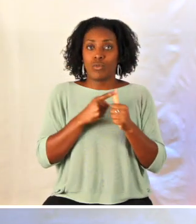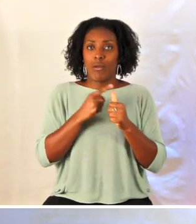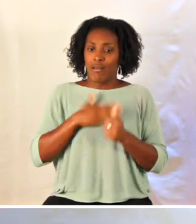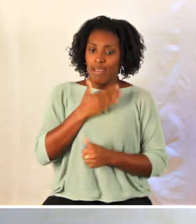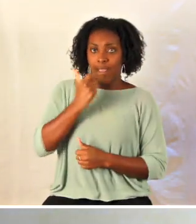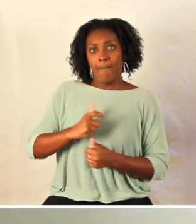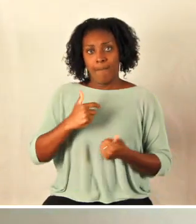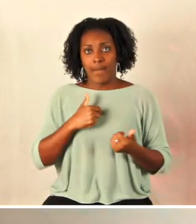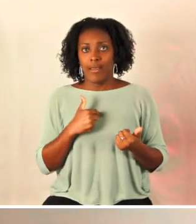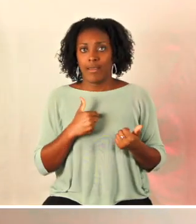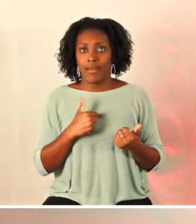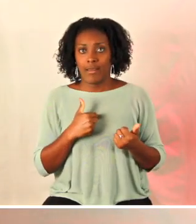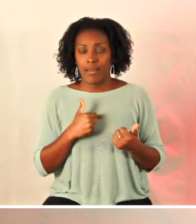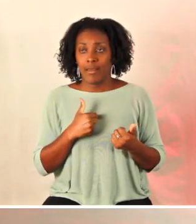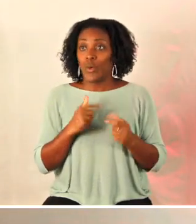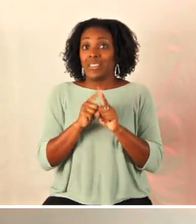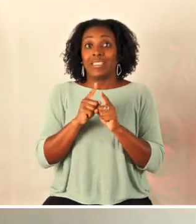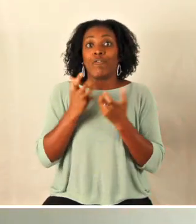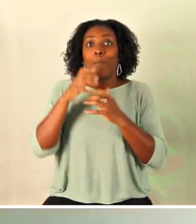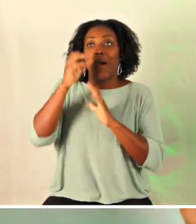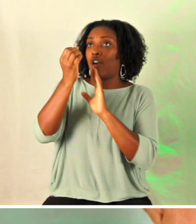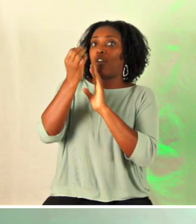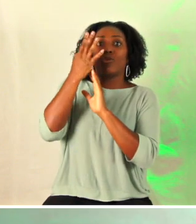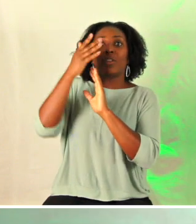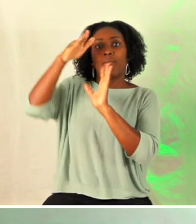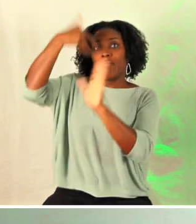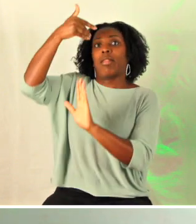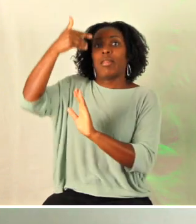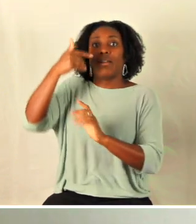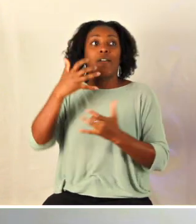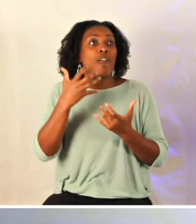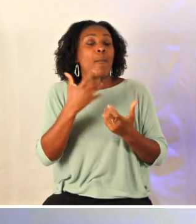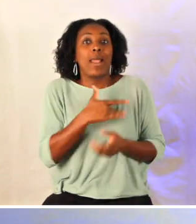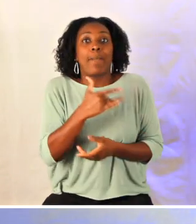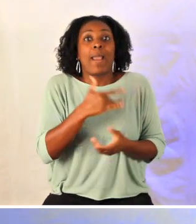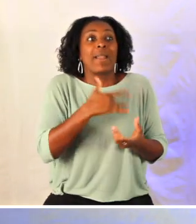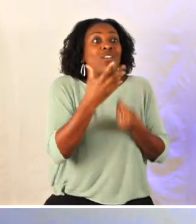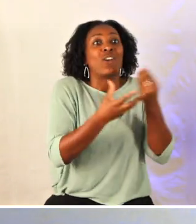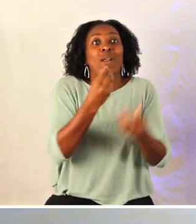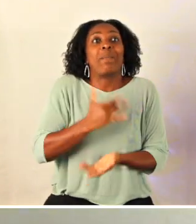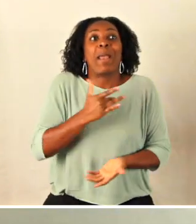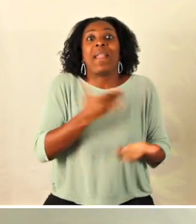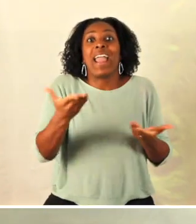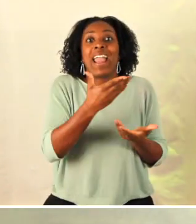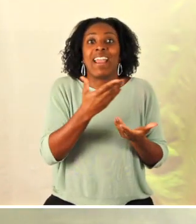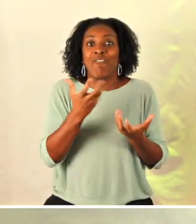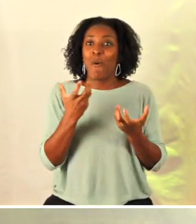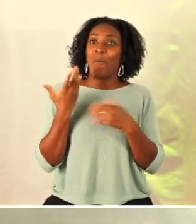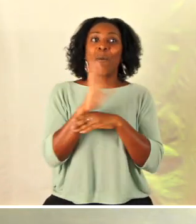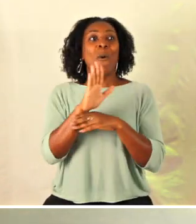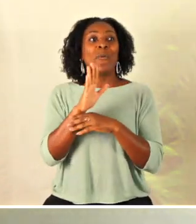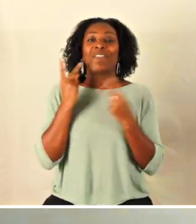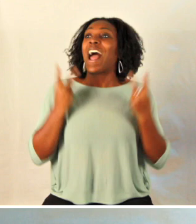est. Et c'est pour ça qu'il a peur du rejet. Alors il va tout faire pour plaire à ceux qui sont autour de lui, avoir les meilleurs atouts